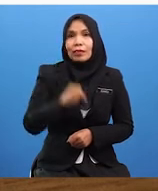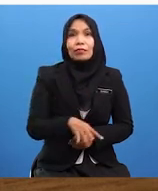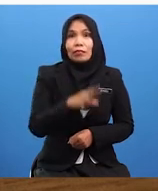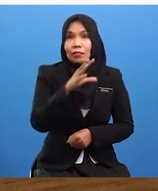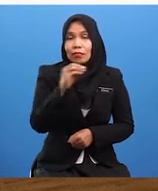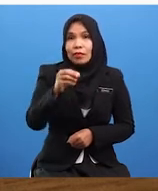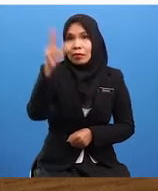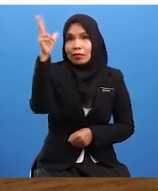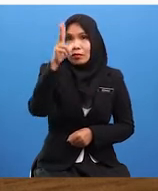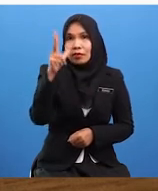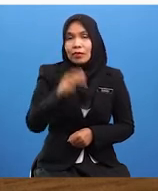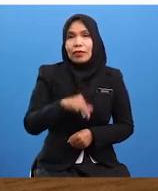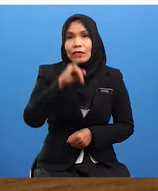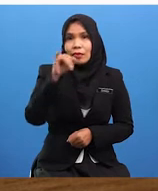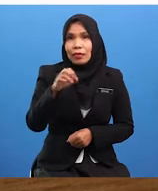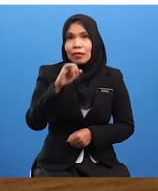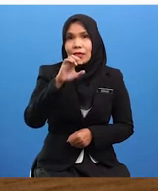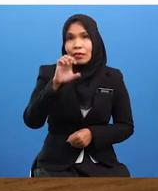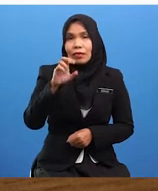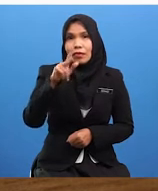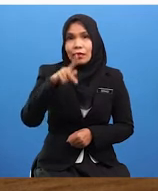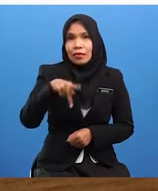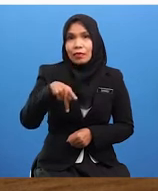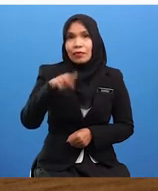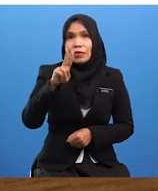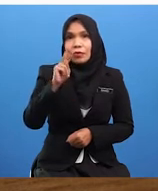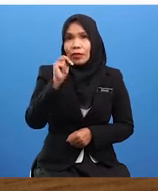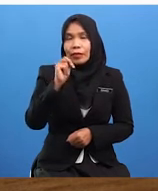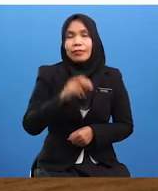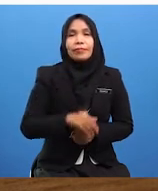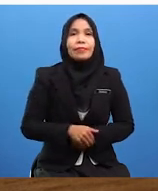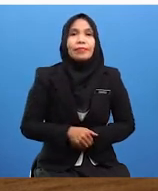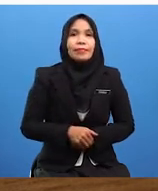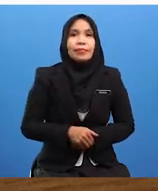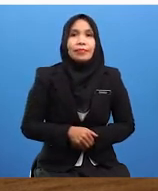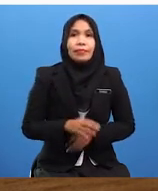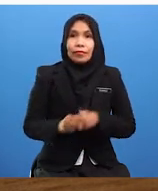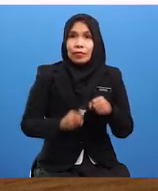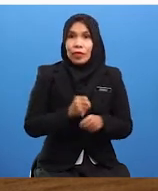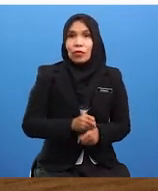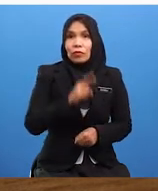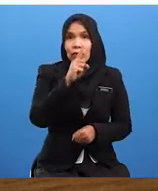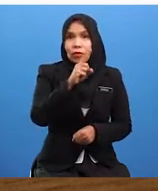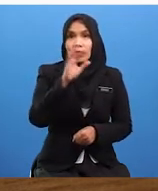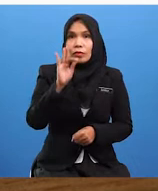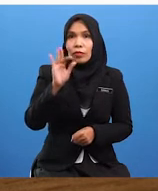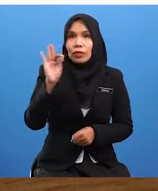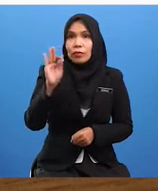kajian mengenai cetakan kayu tradisional di Tokyo, Jepun pada tahun